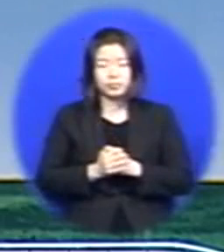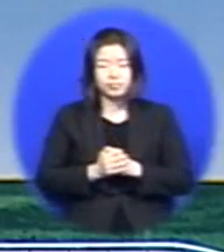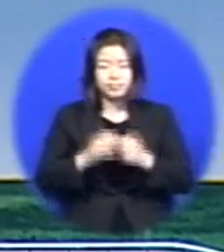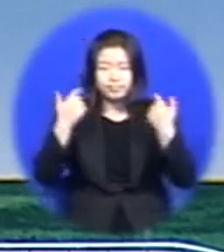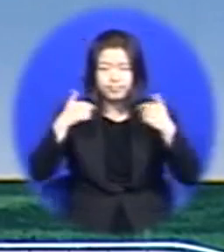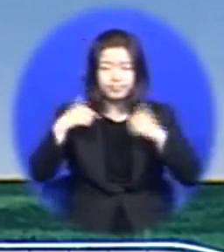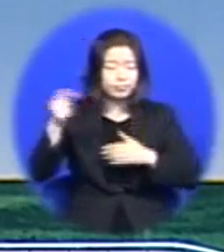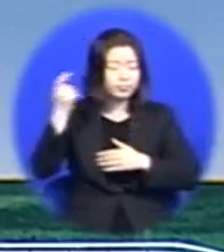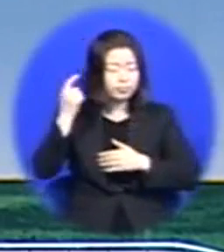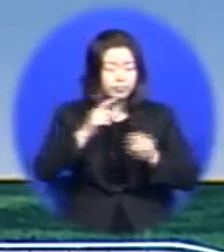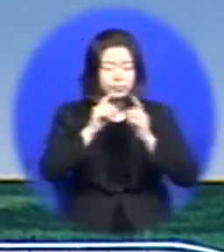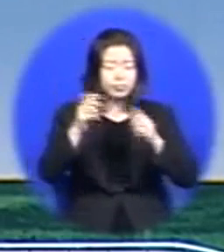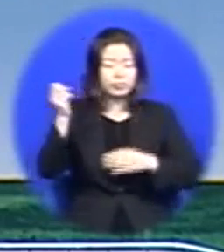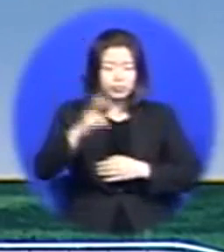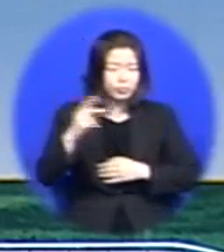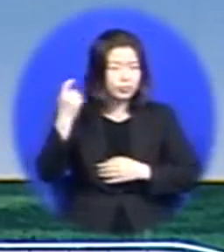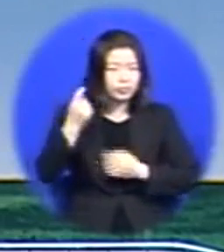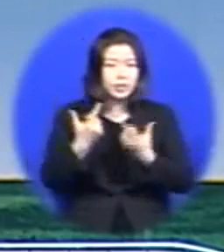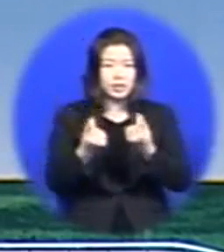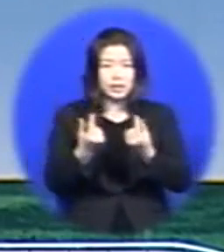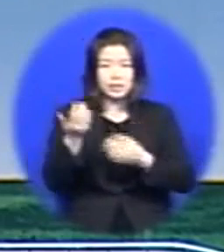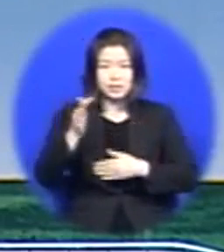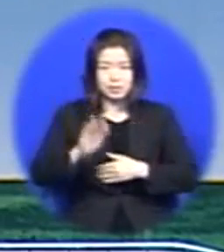늘 듣던 말씀을 또 듣는 것 같지만